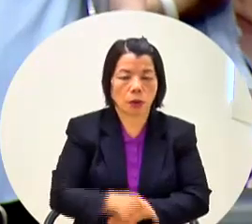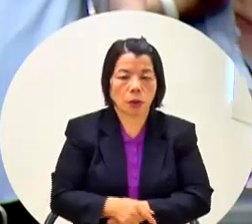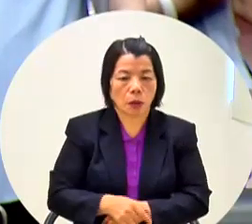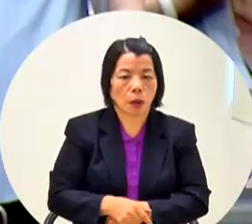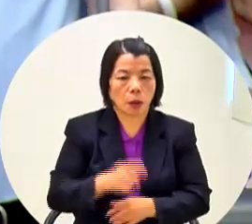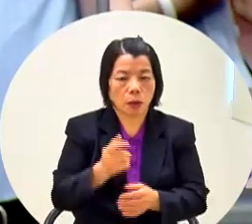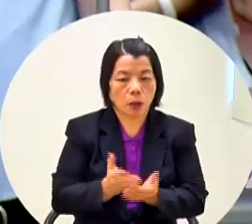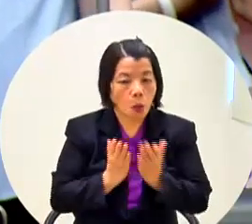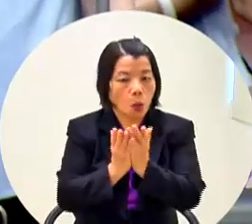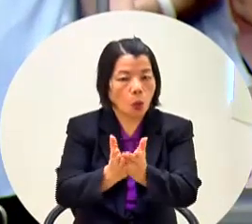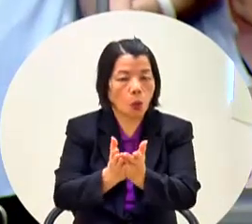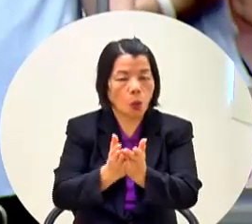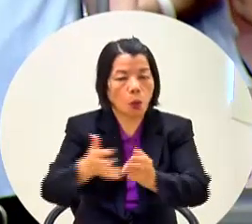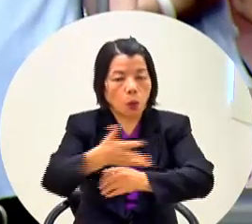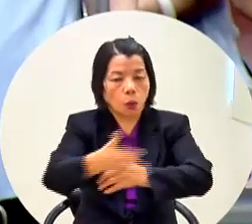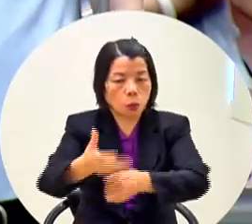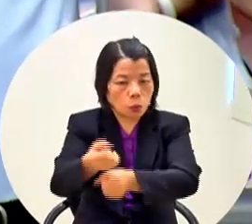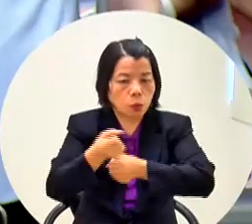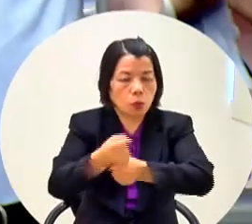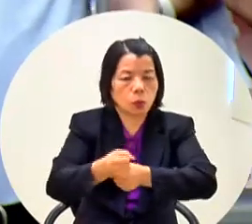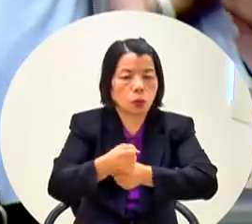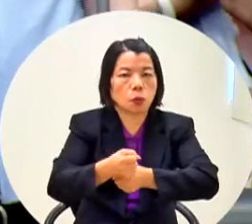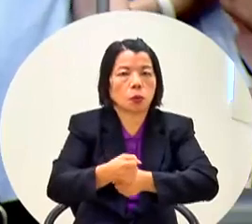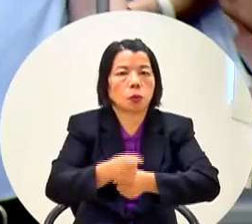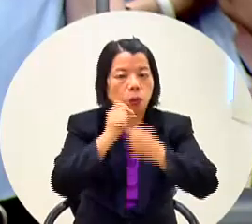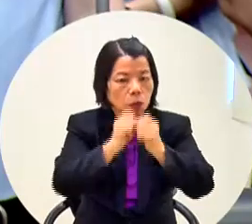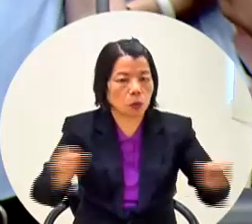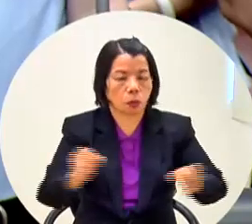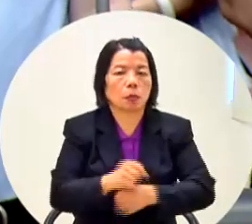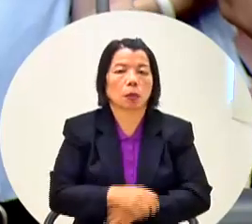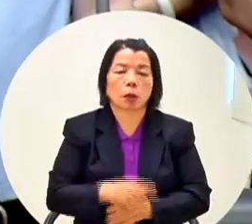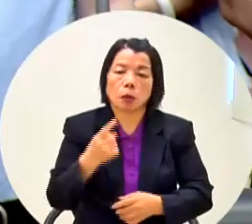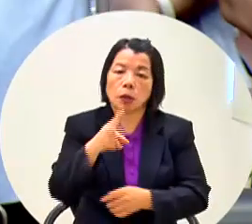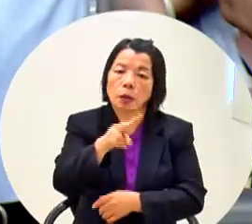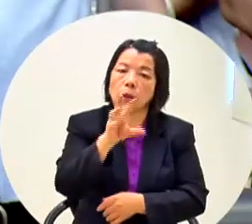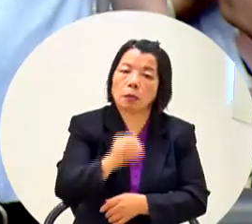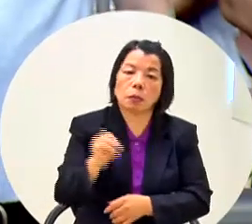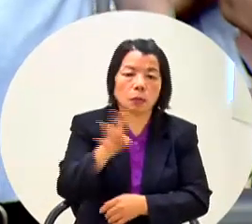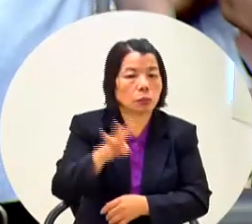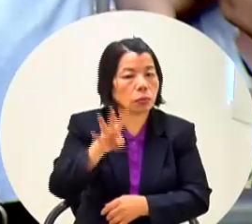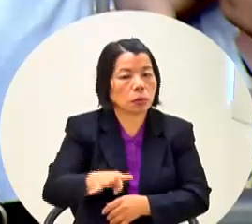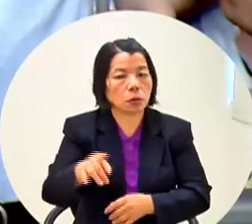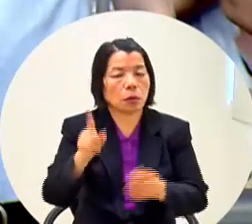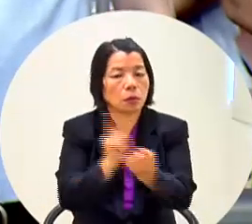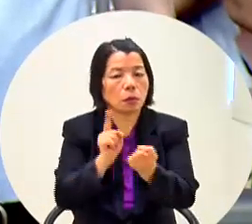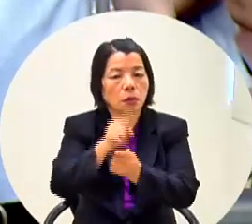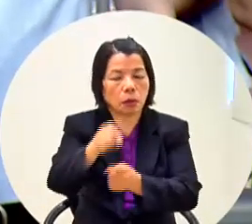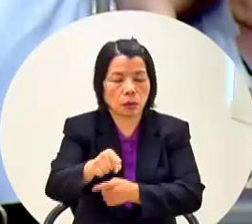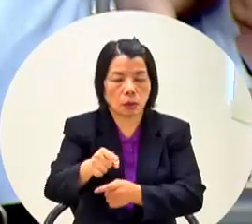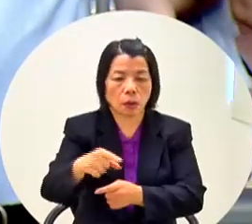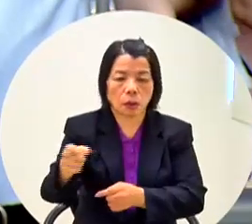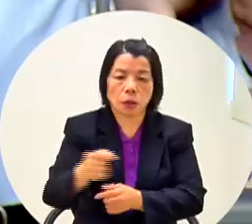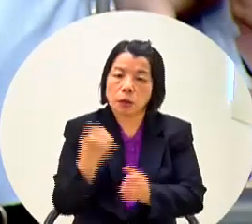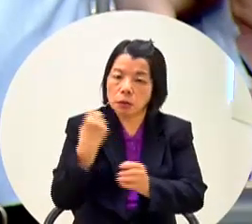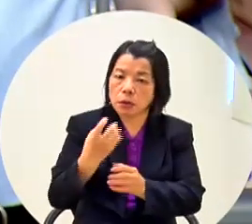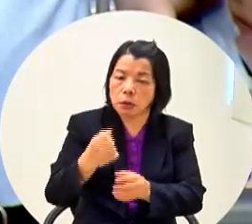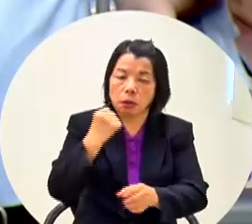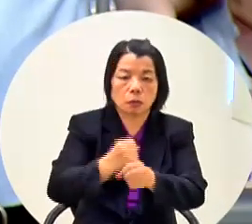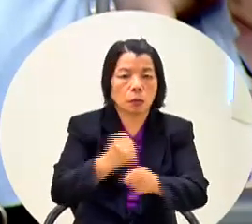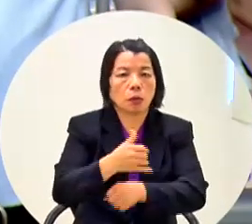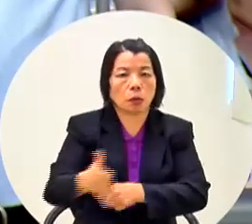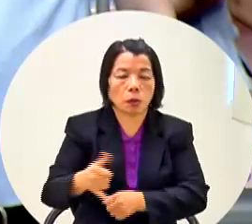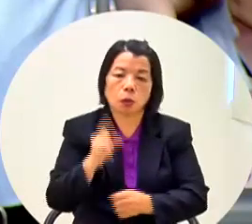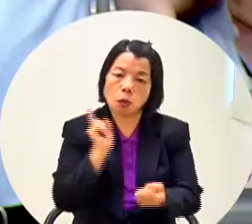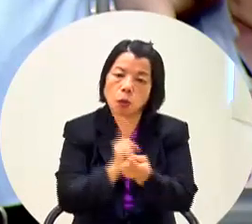业，24000元是刚加入来作业的这个渔民，他才是24000，可是他劳